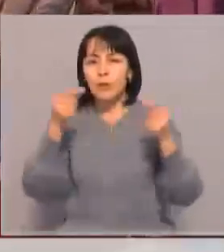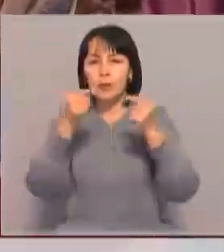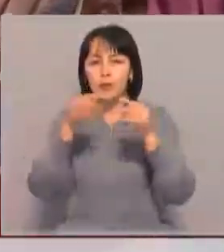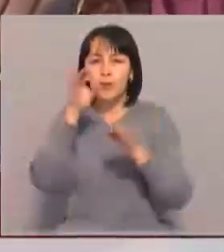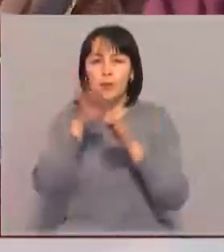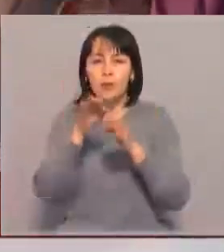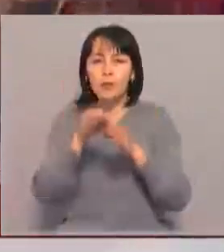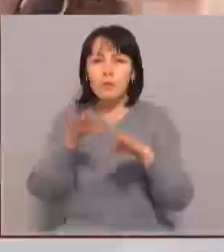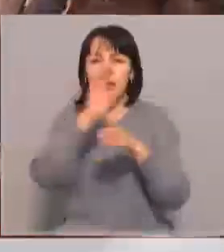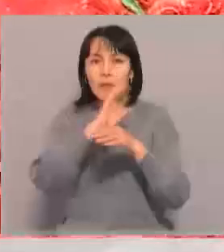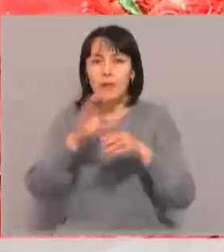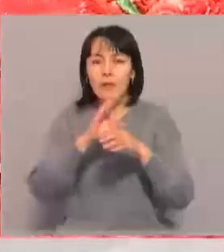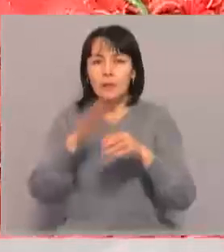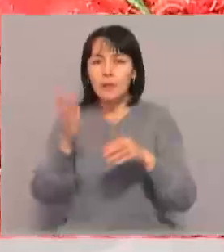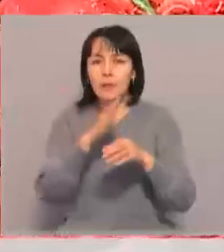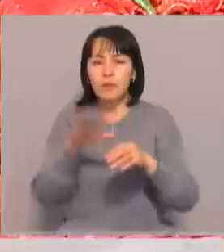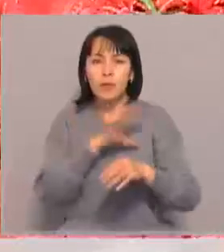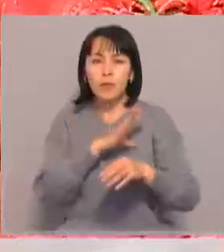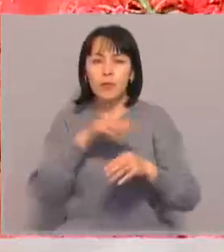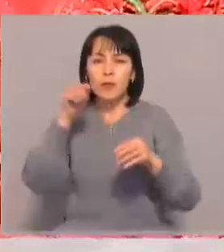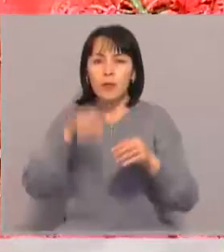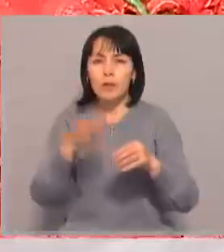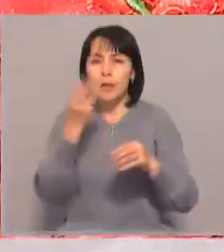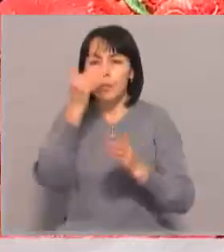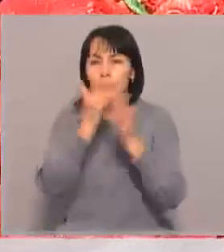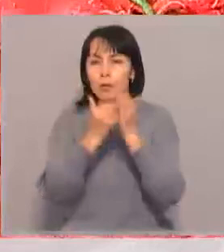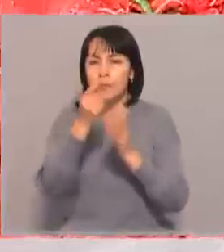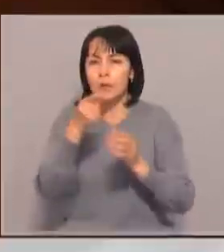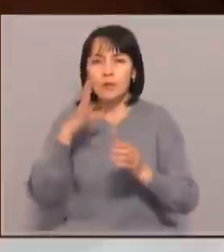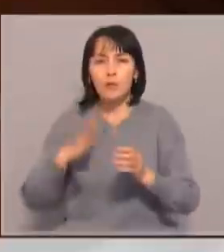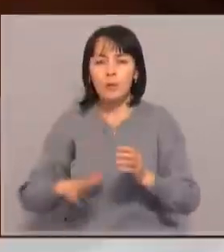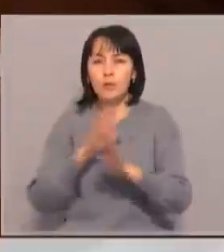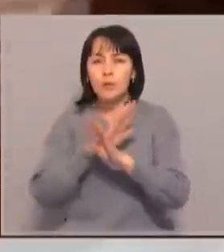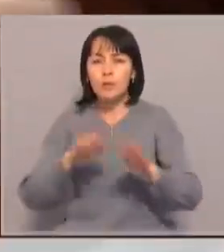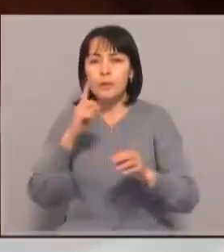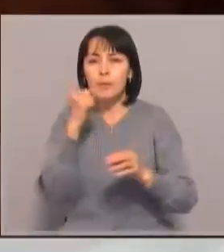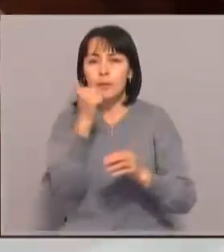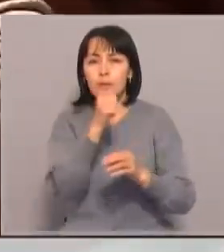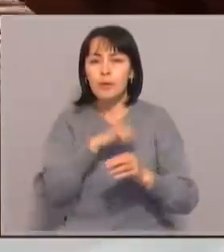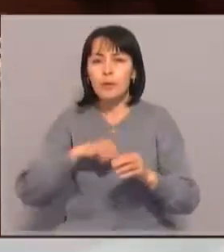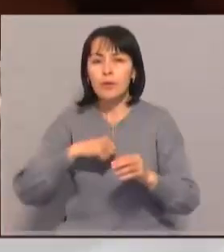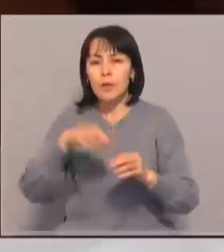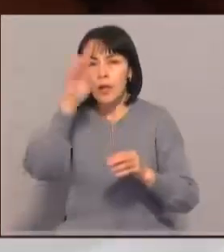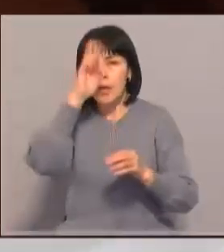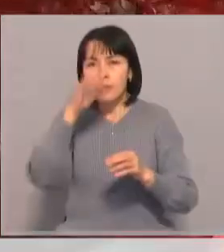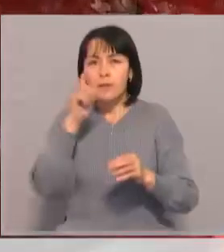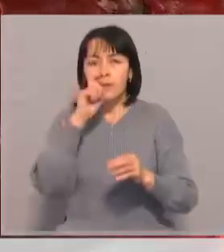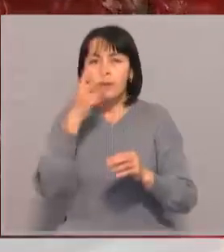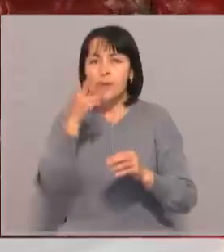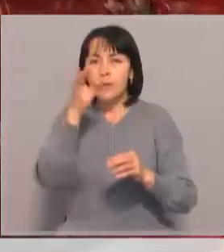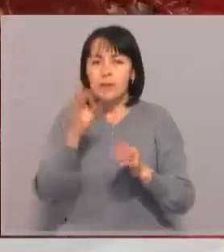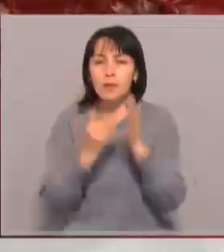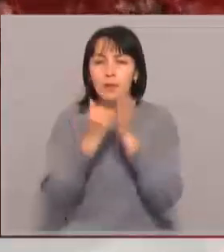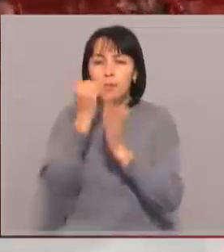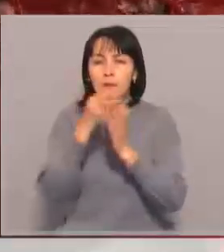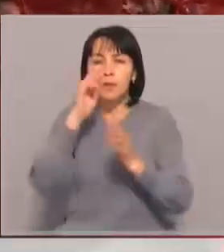тұрақтандыру мақсатында экспортқа шектеу енгізді. Алайда баға өсімі әлі тоқтар емес. Бір аптаның өзінде ел аумағында пияз 2 есе